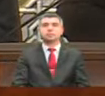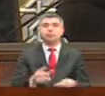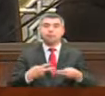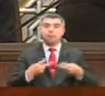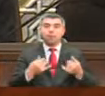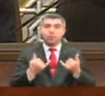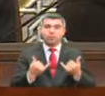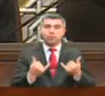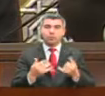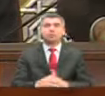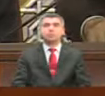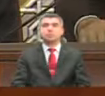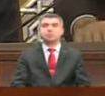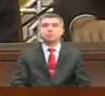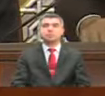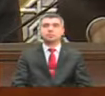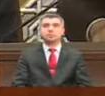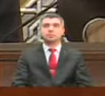افتتحت الجلسة